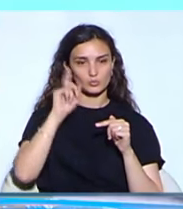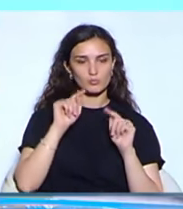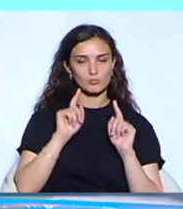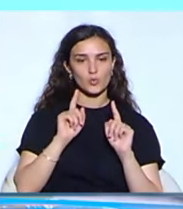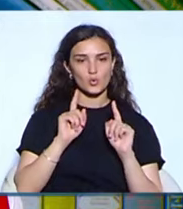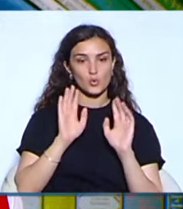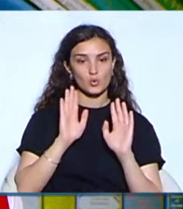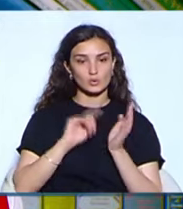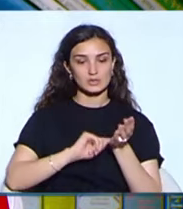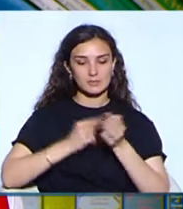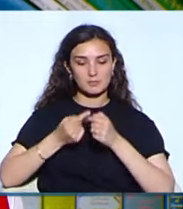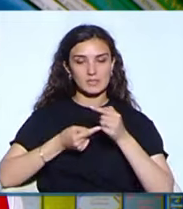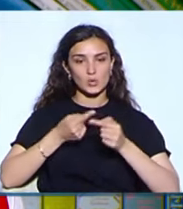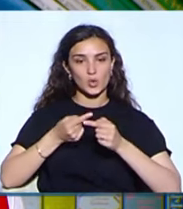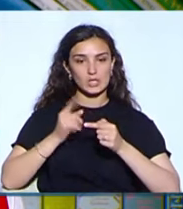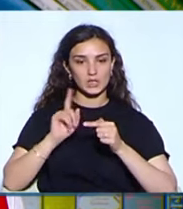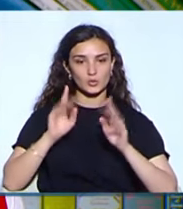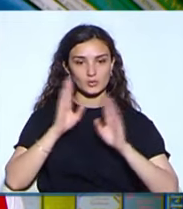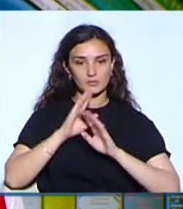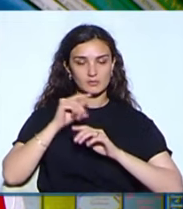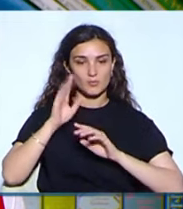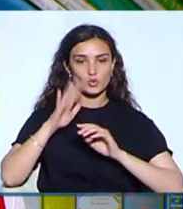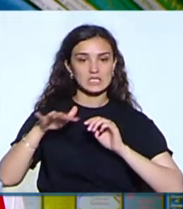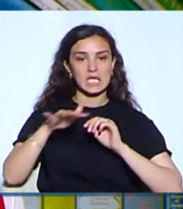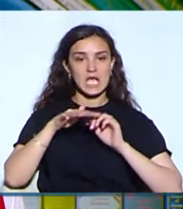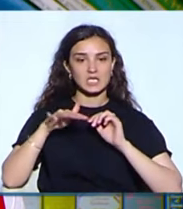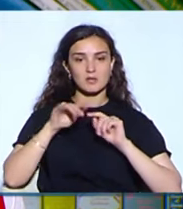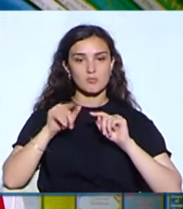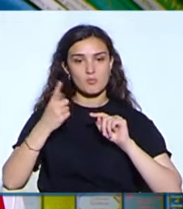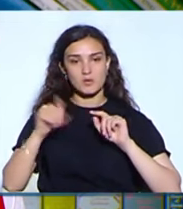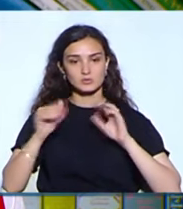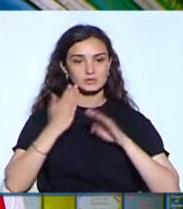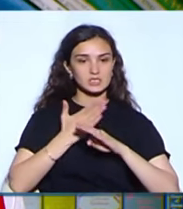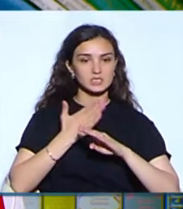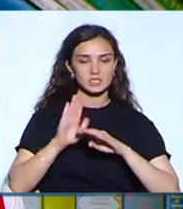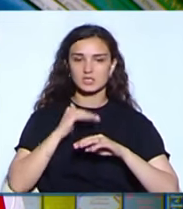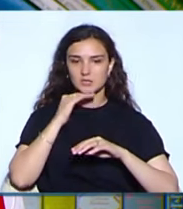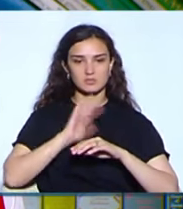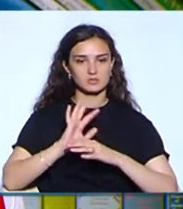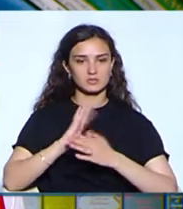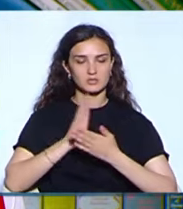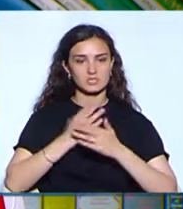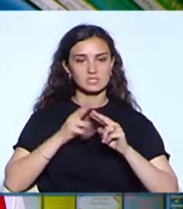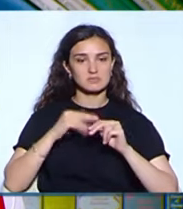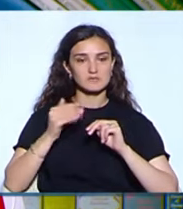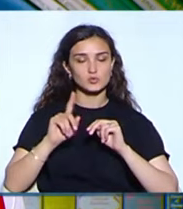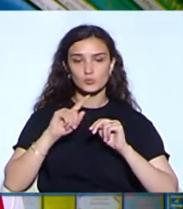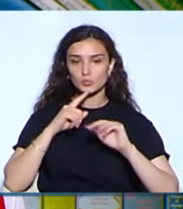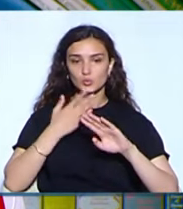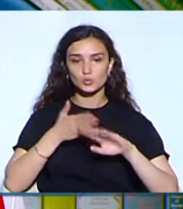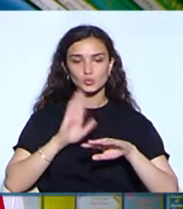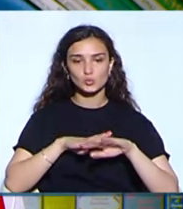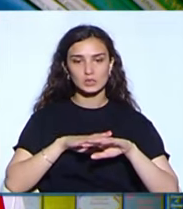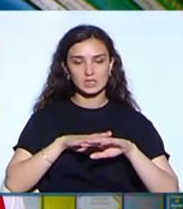მხოლოდ ბიოლოგიური ფაქტორი ან მხოლოდ გარემო ფაქტორი უკვე აღარ იყო საკმარისი იმისათვის, რომ ის რთული